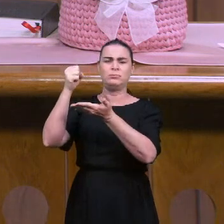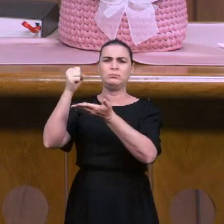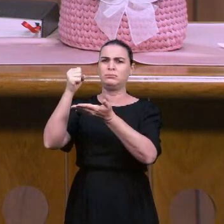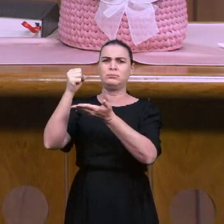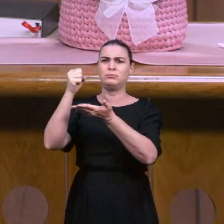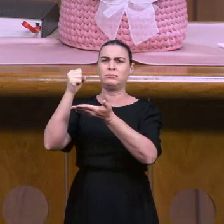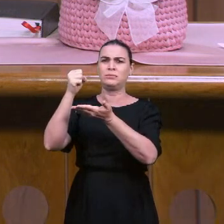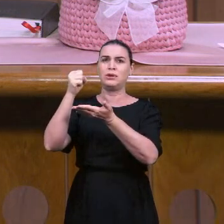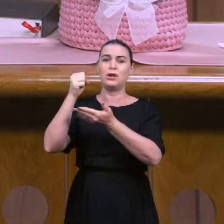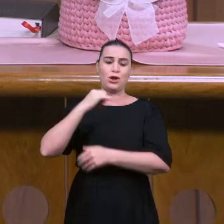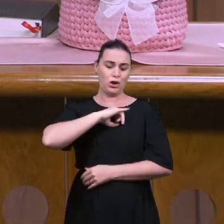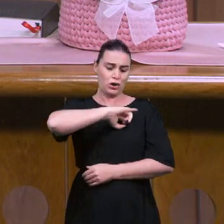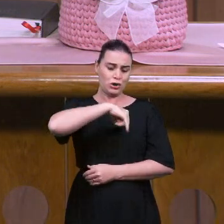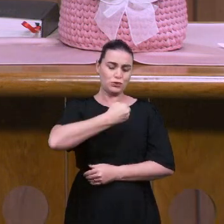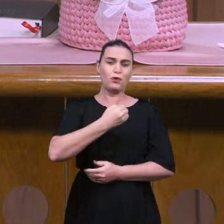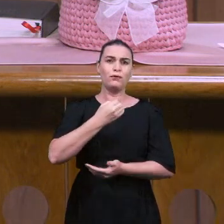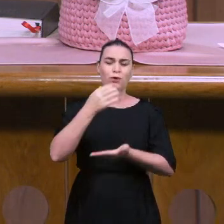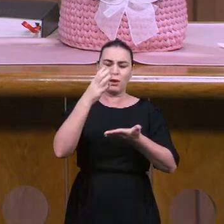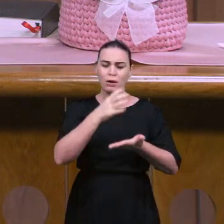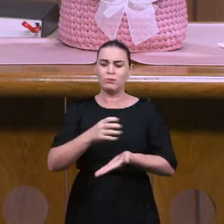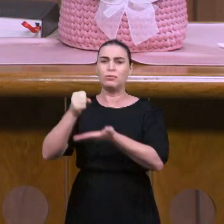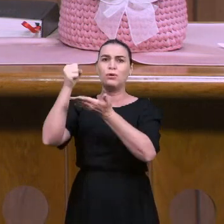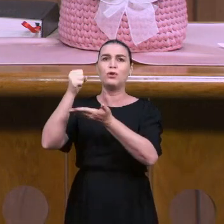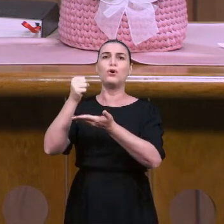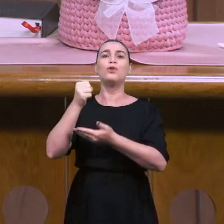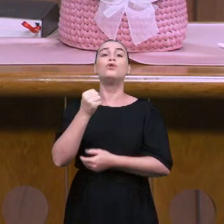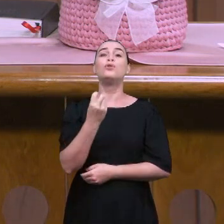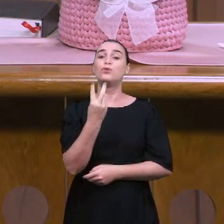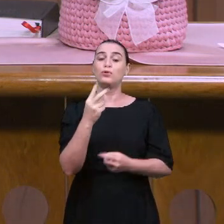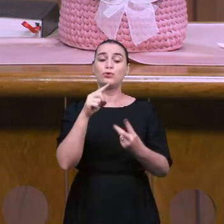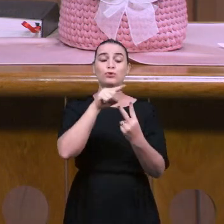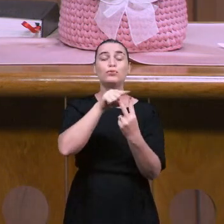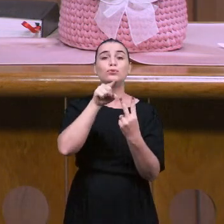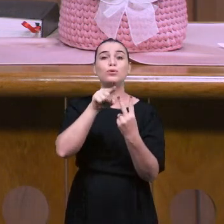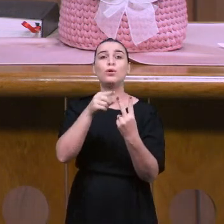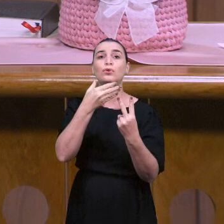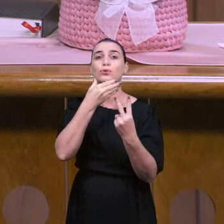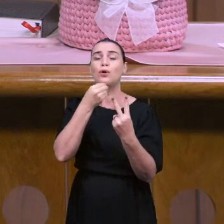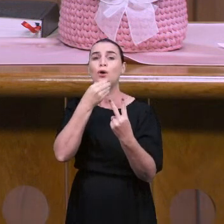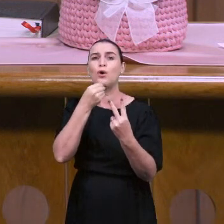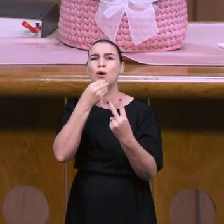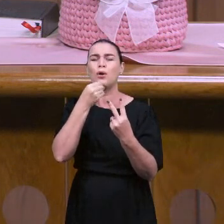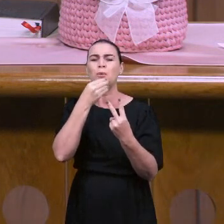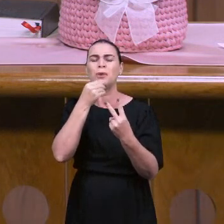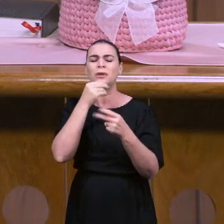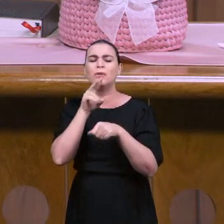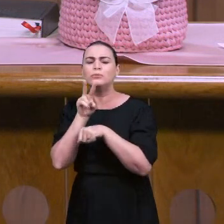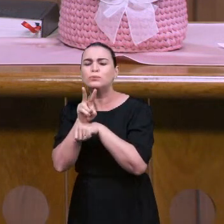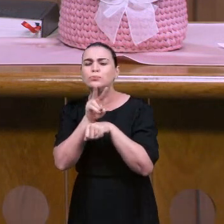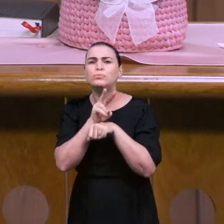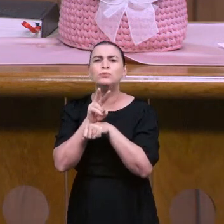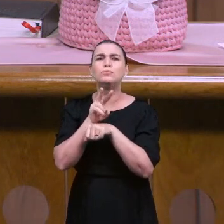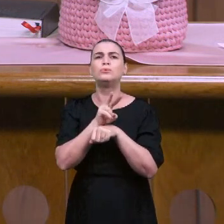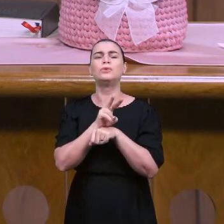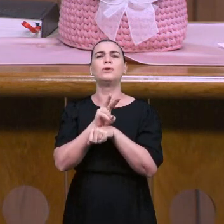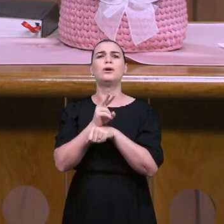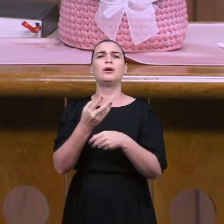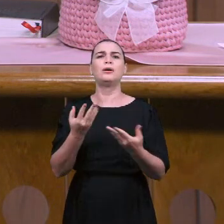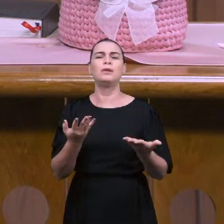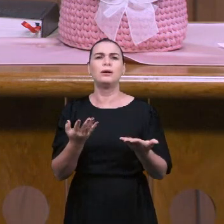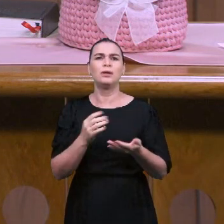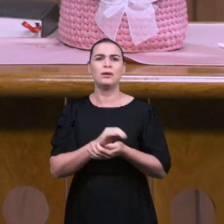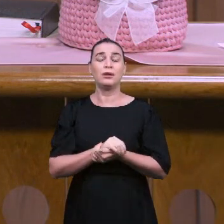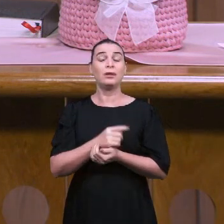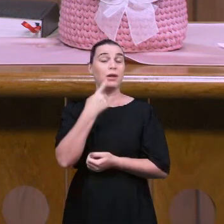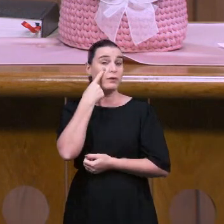et Jean a été enlevé. Oui, les deux sentinelles, c'est Paul et Jean. Donc, on